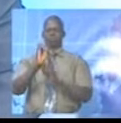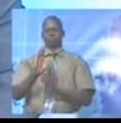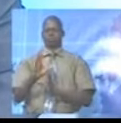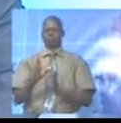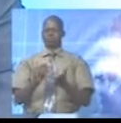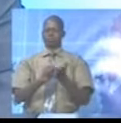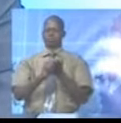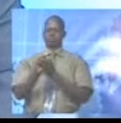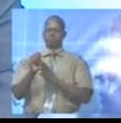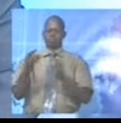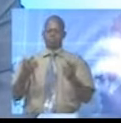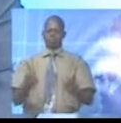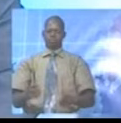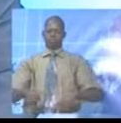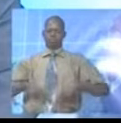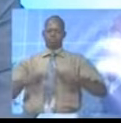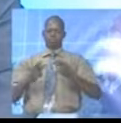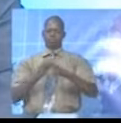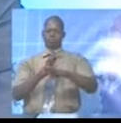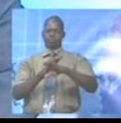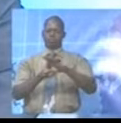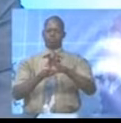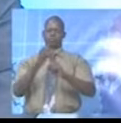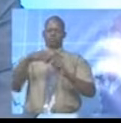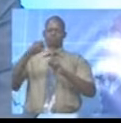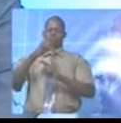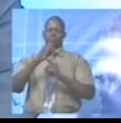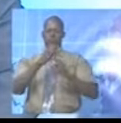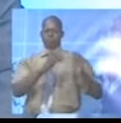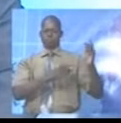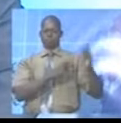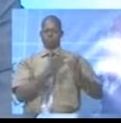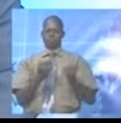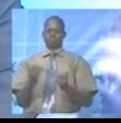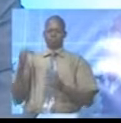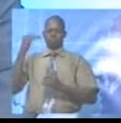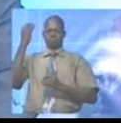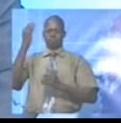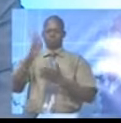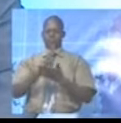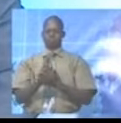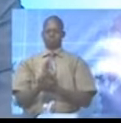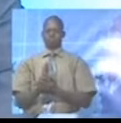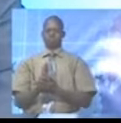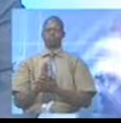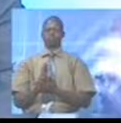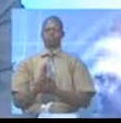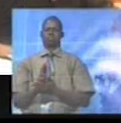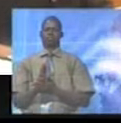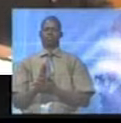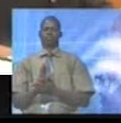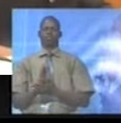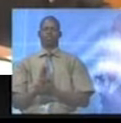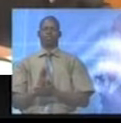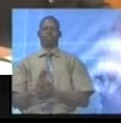vie des populations et à préserver l'environnement pour les générations présentes et futures. Reportage Anna Lucikiri.